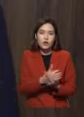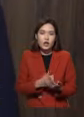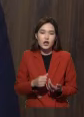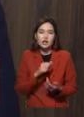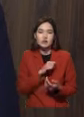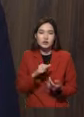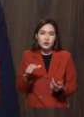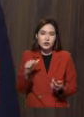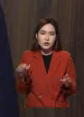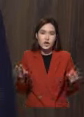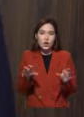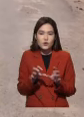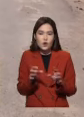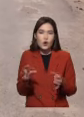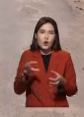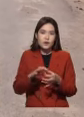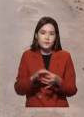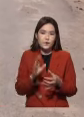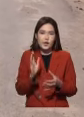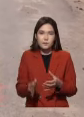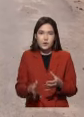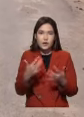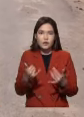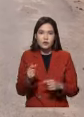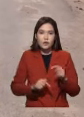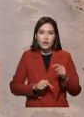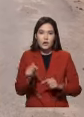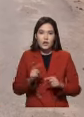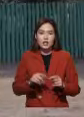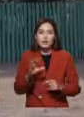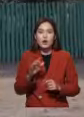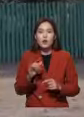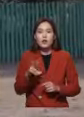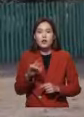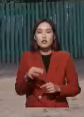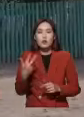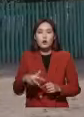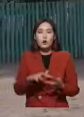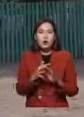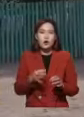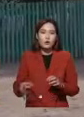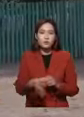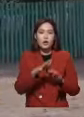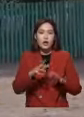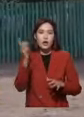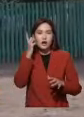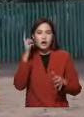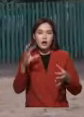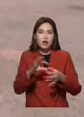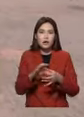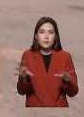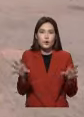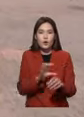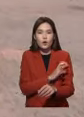жаңа желіге қосылады. Қазіргі таңда Ұлытау облысында 30 ауылда не ұялы байланыс, не қаламтор жоқ.